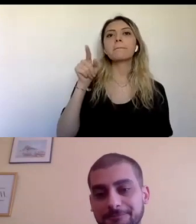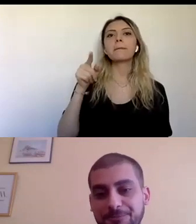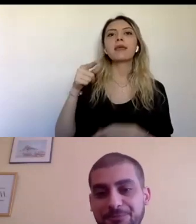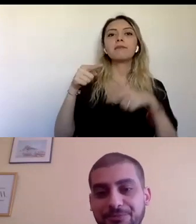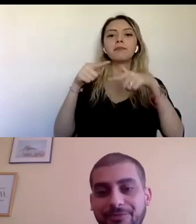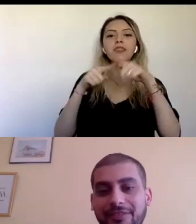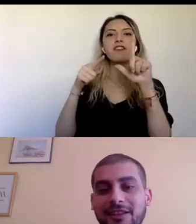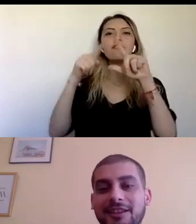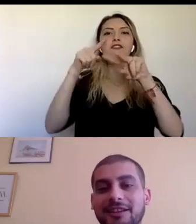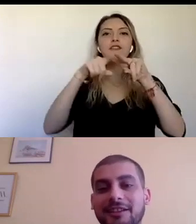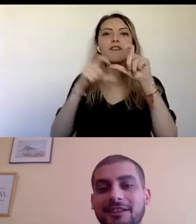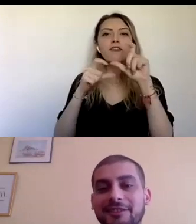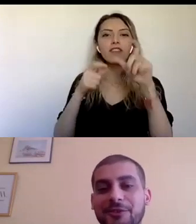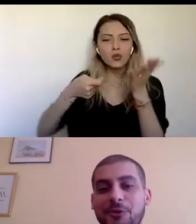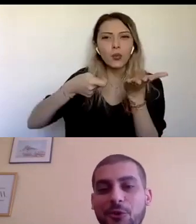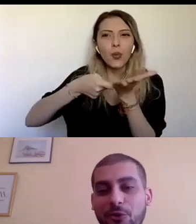bırakmak.